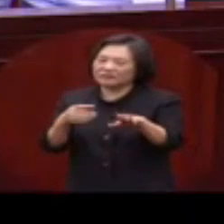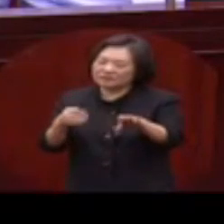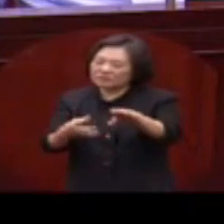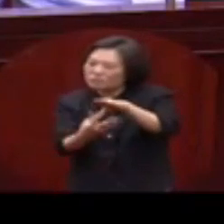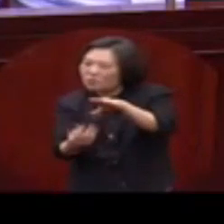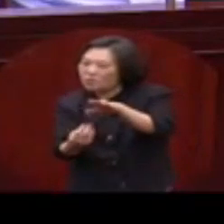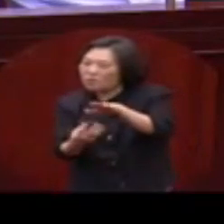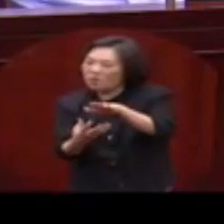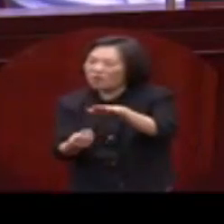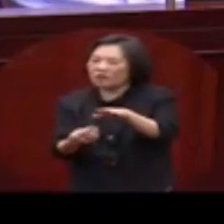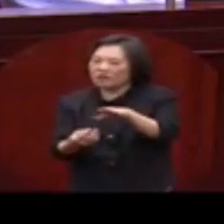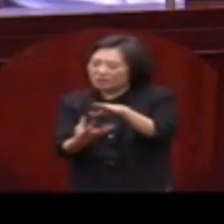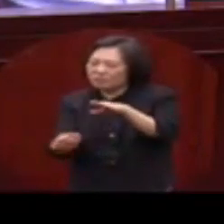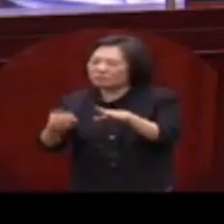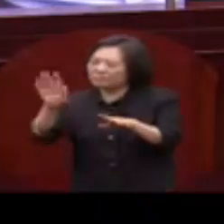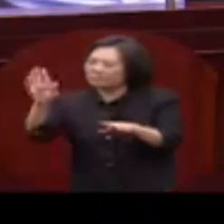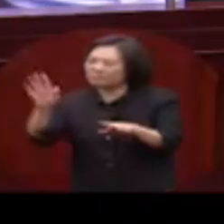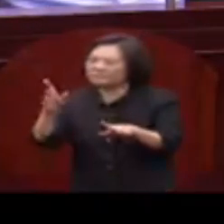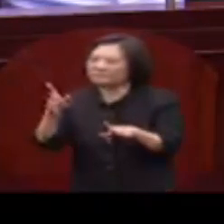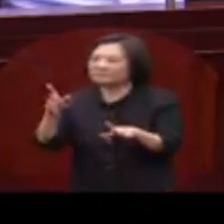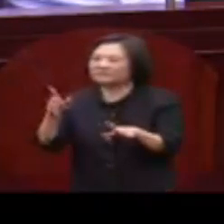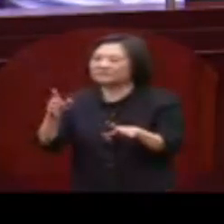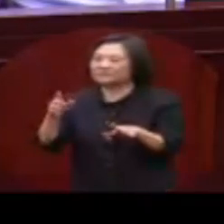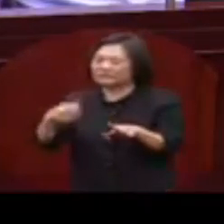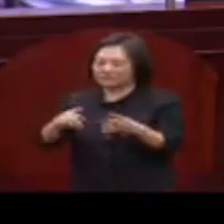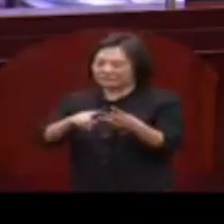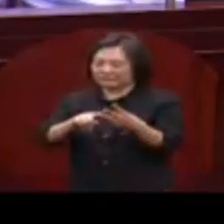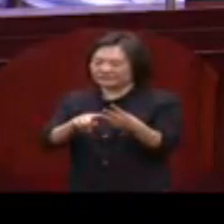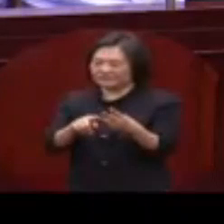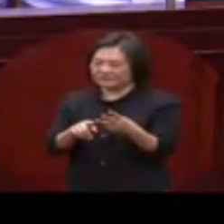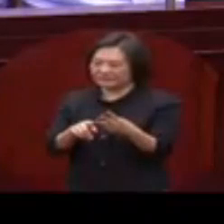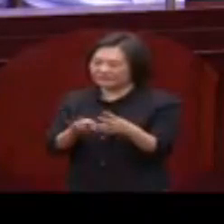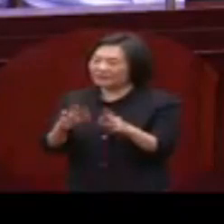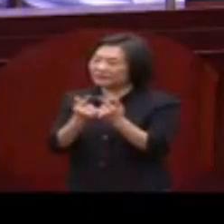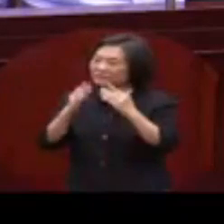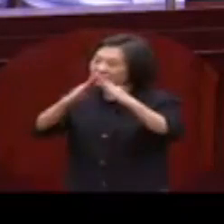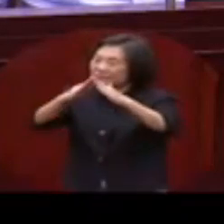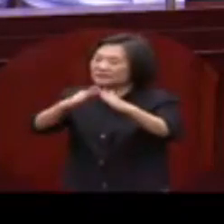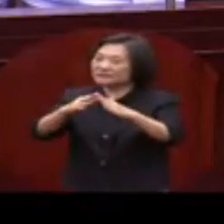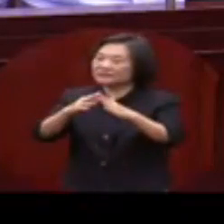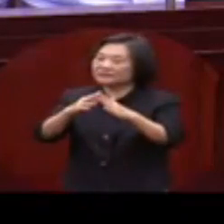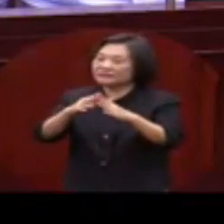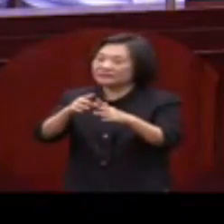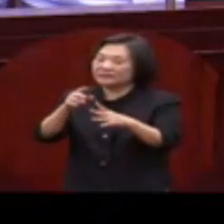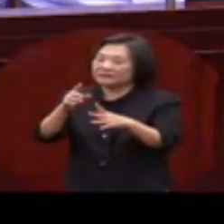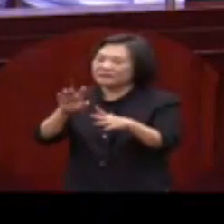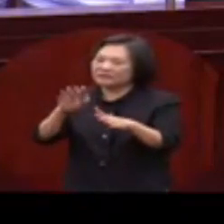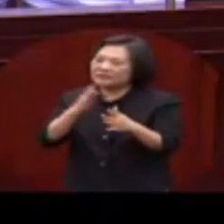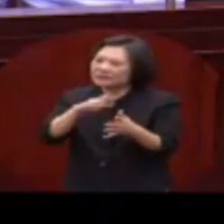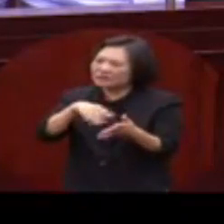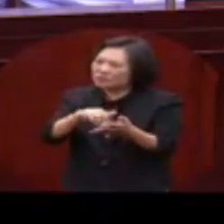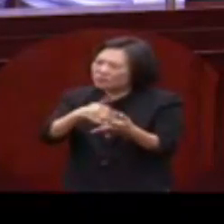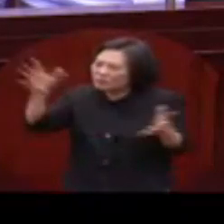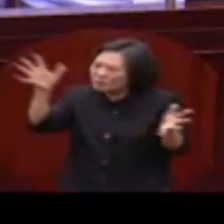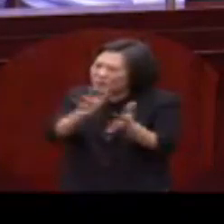进。那智慧健康照护其实我们台北市联合医院加起来应该是3500床，其实我们是